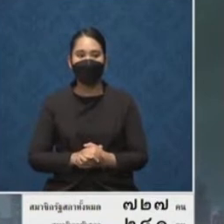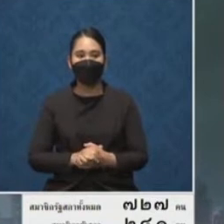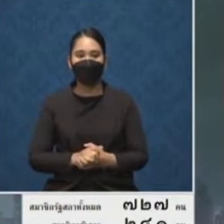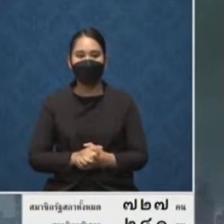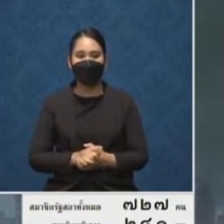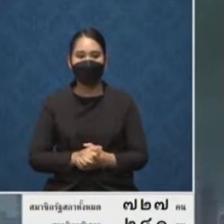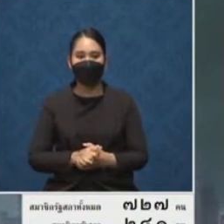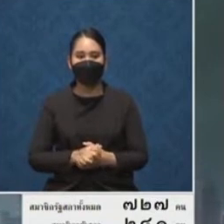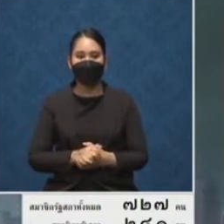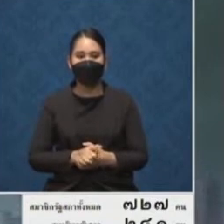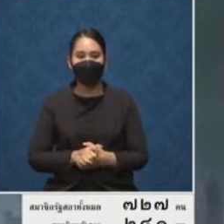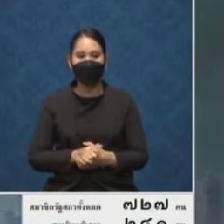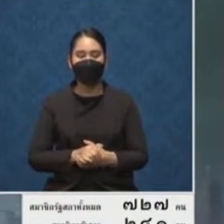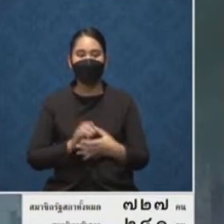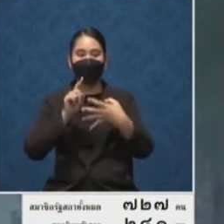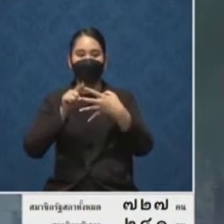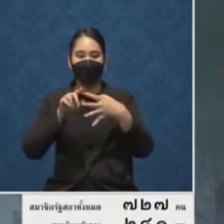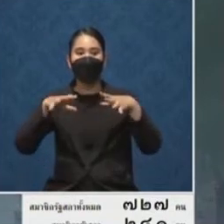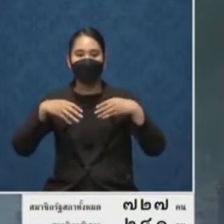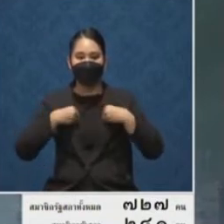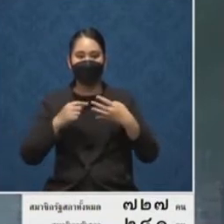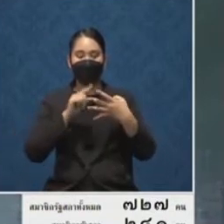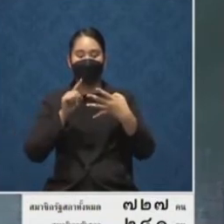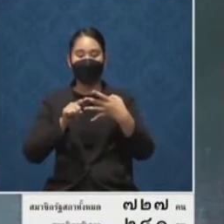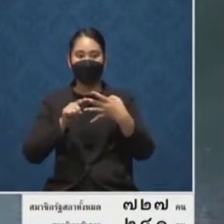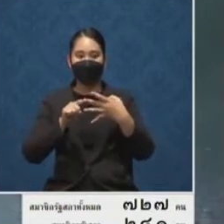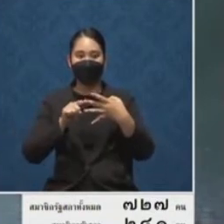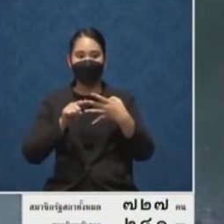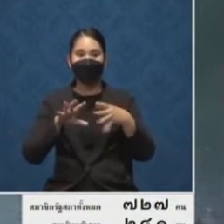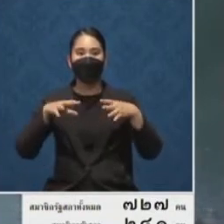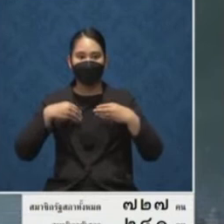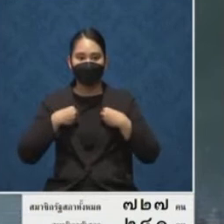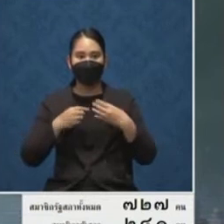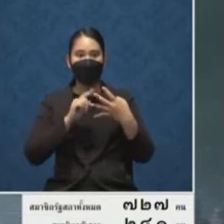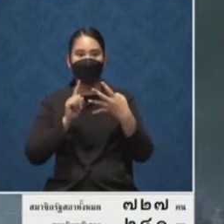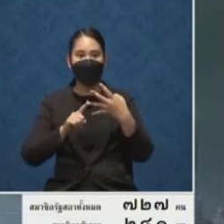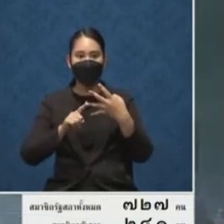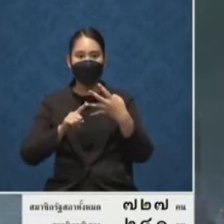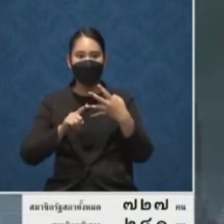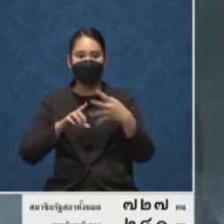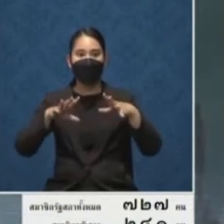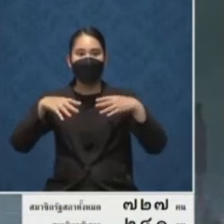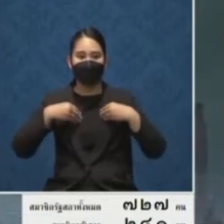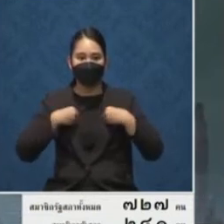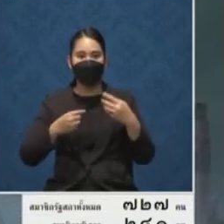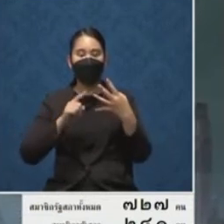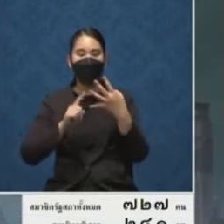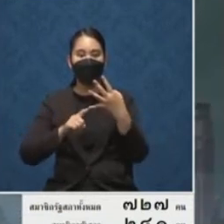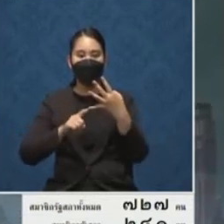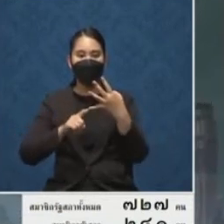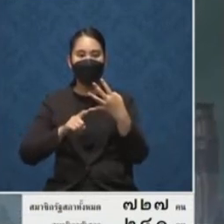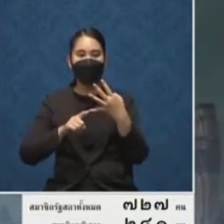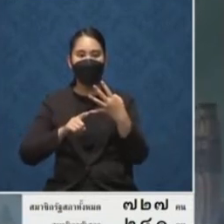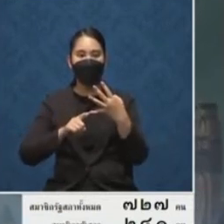ธ์วิชัยรัตน ์1รับหลักการ2รับหลักการ3รับหลัก